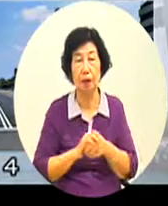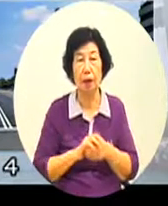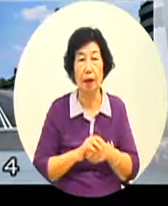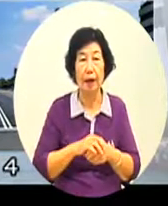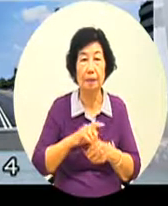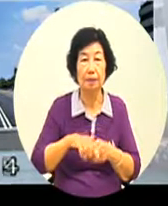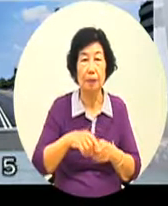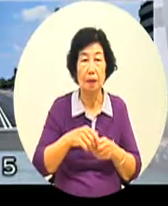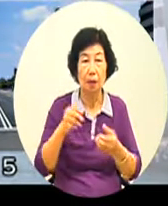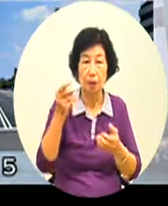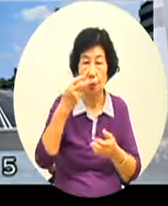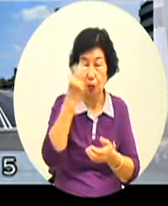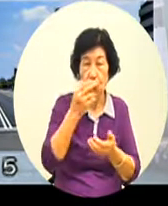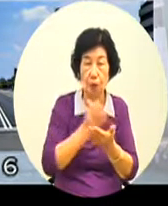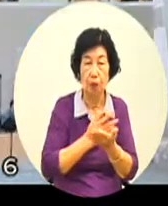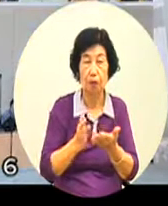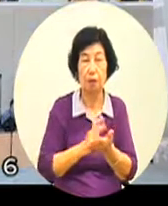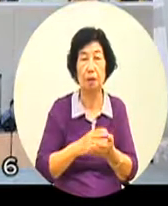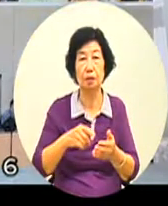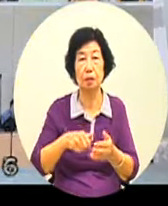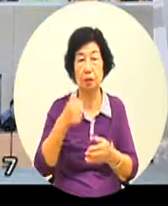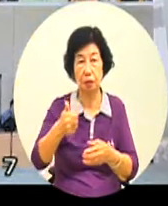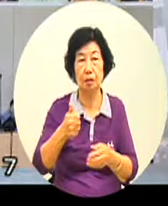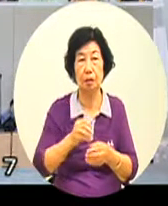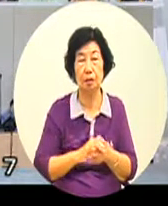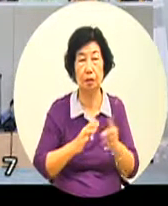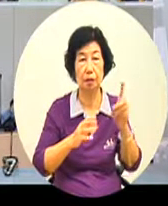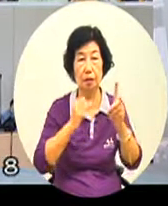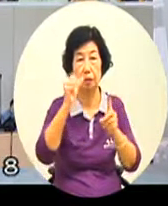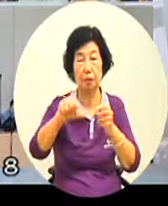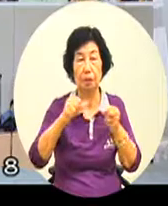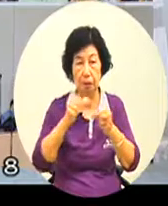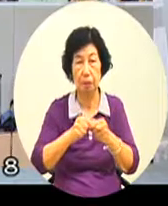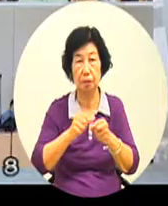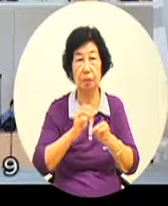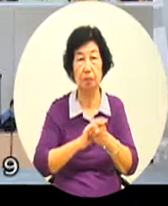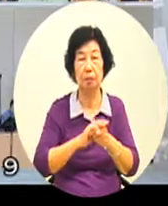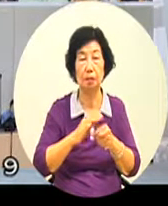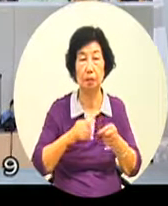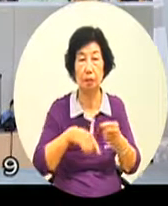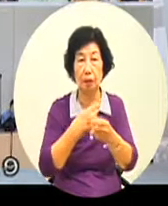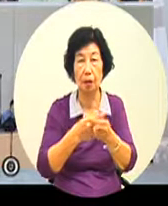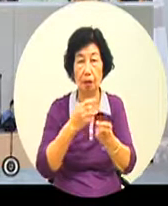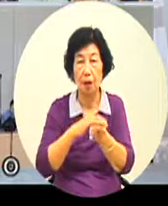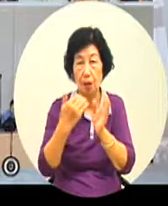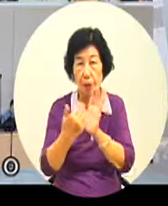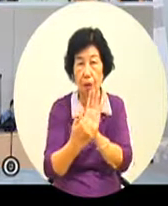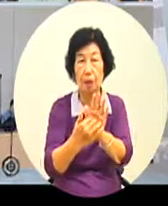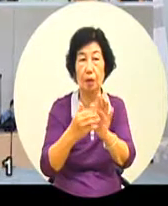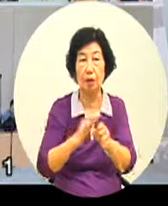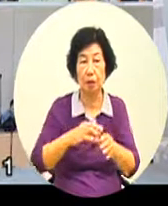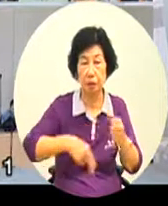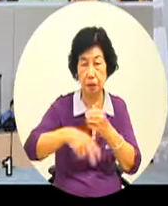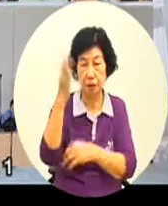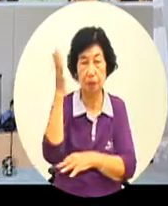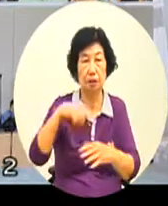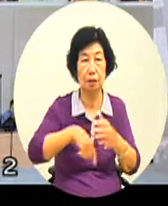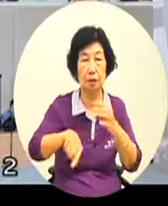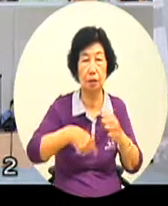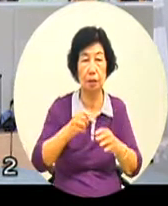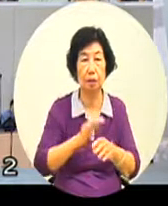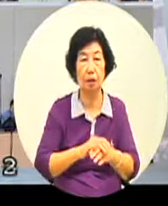单位。105年全民防卫动员业务，行政院动员委员会